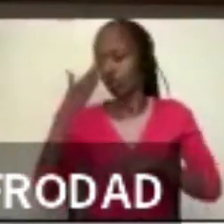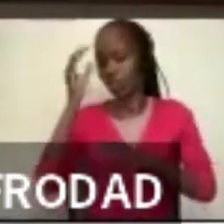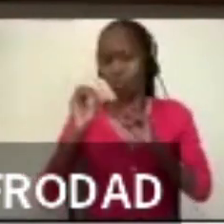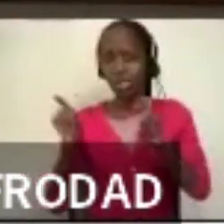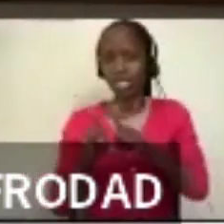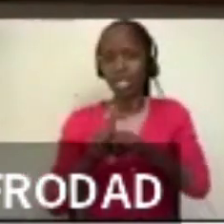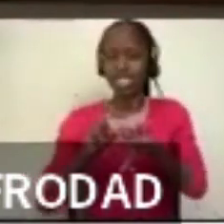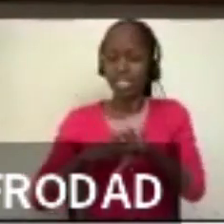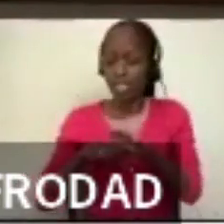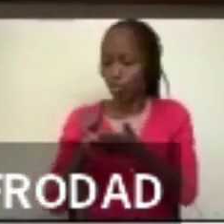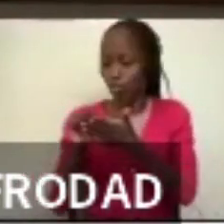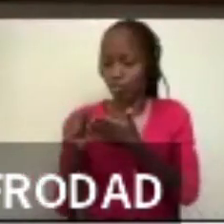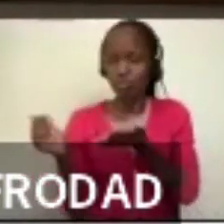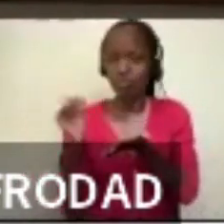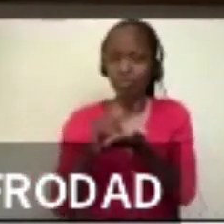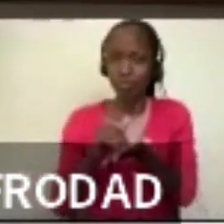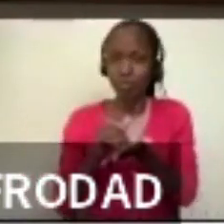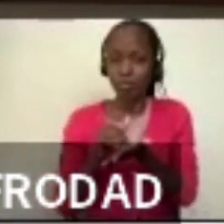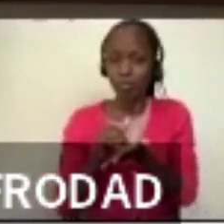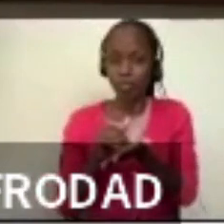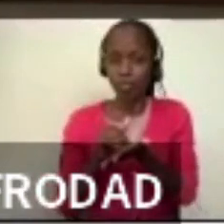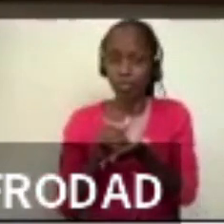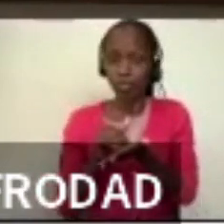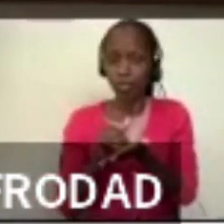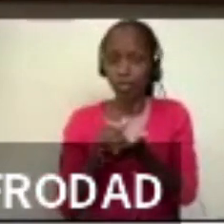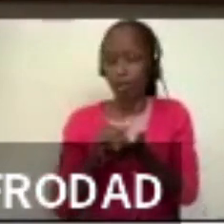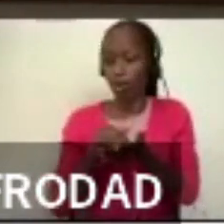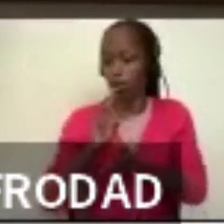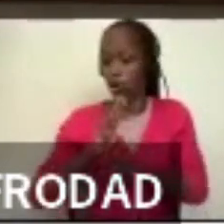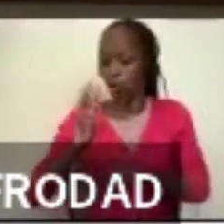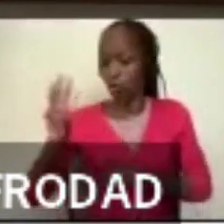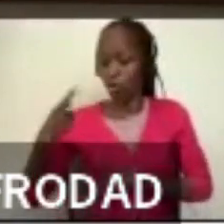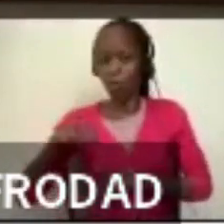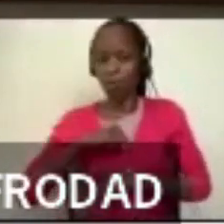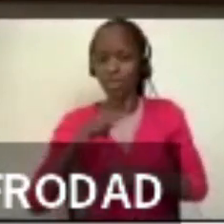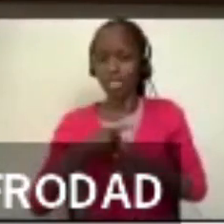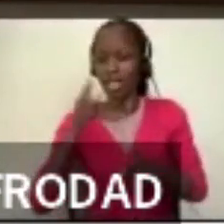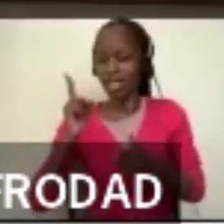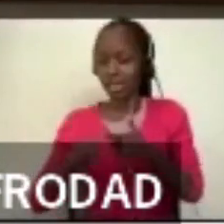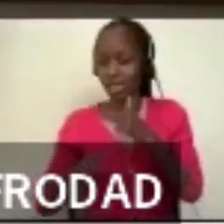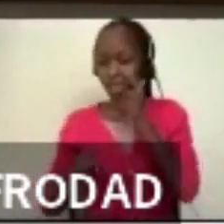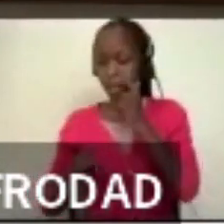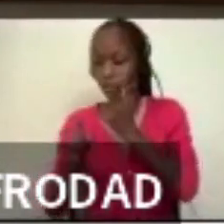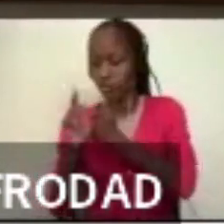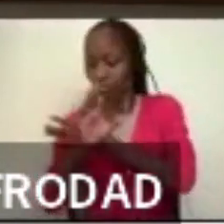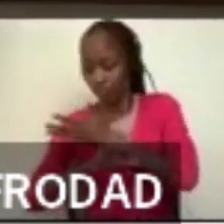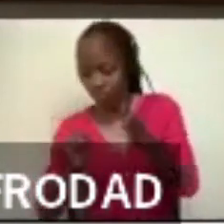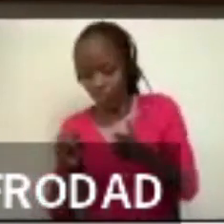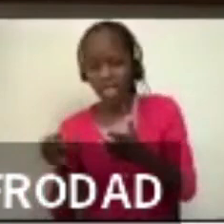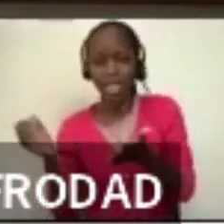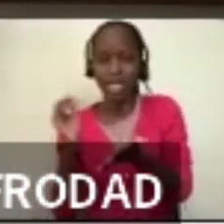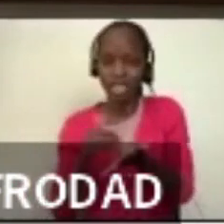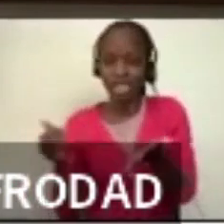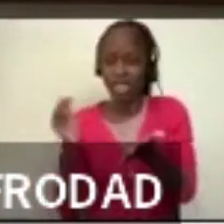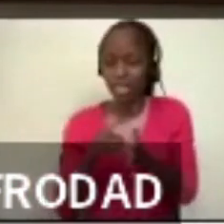web personnel, enfin privé au niveau du service, le site a été hacké. Encore et encore. Et jusqu'à présent, mon patron a décidé de ne